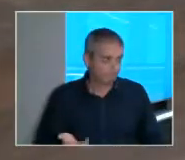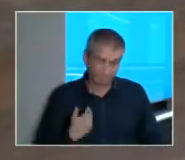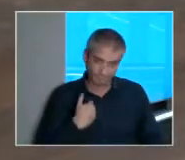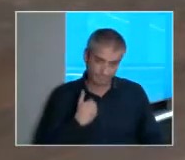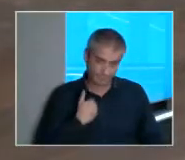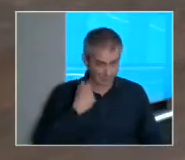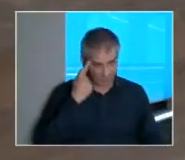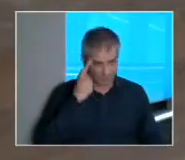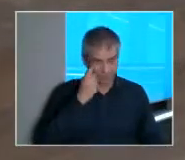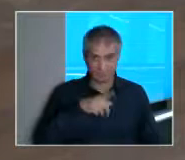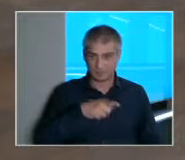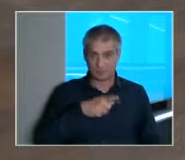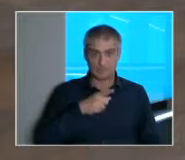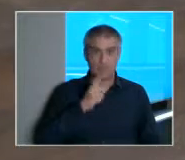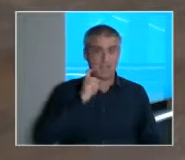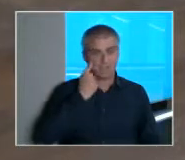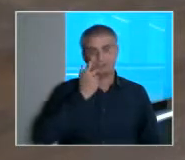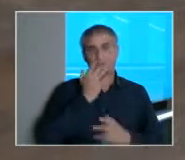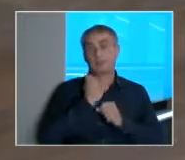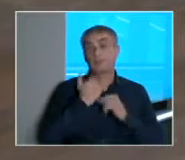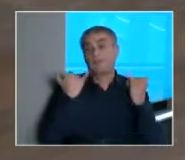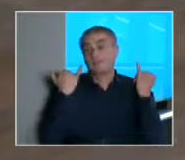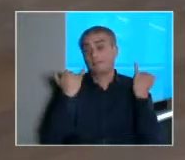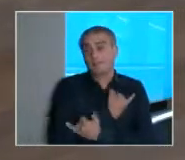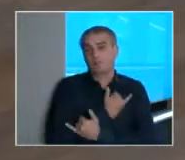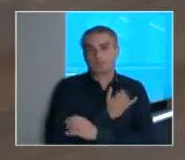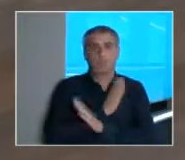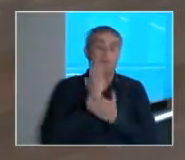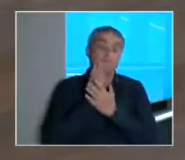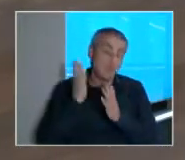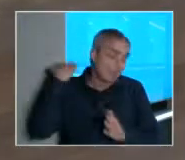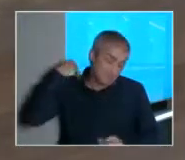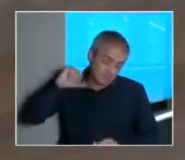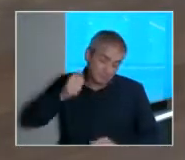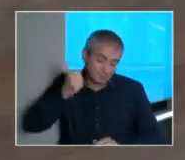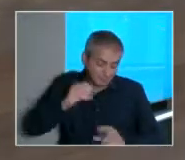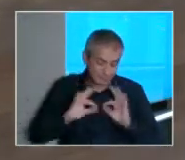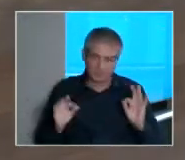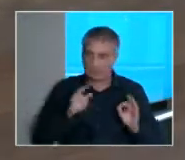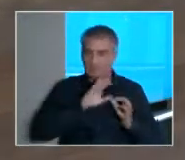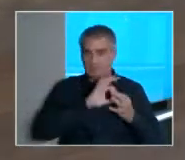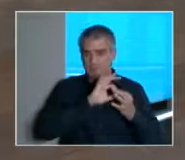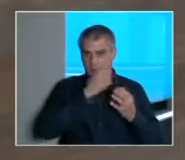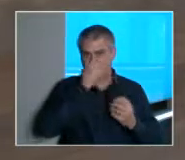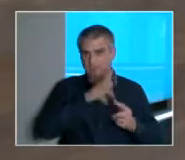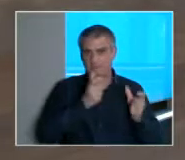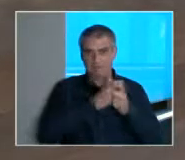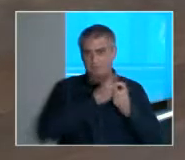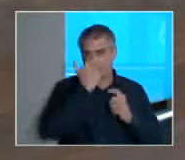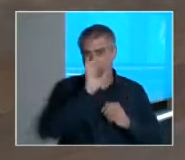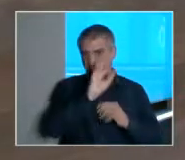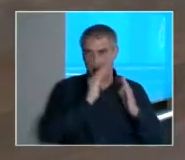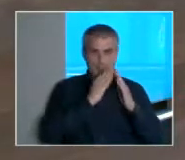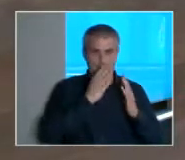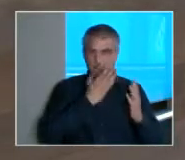אני חושבת שאילת שקד עשתה טעות מההתחלה, והיא נפרדה מהמפלגה שהייתה